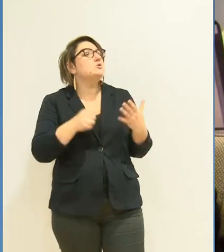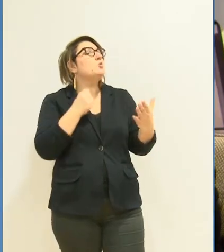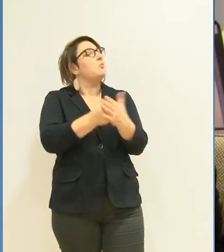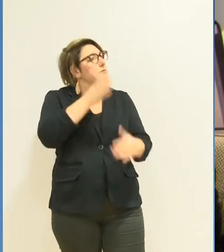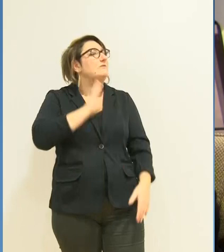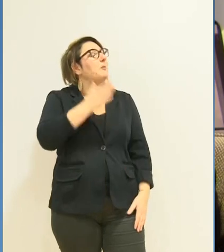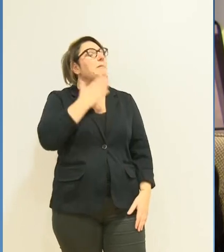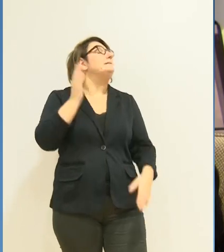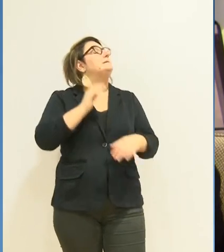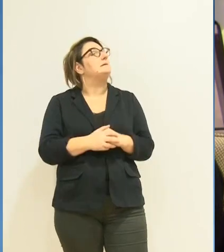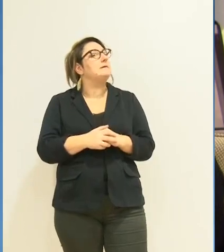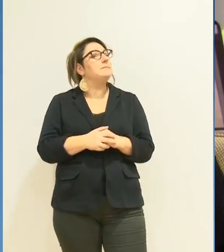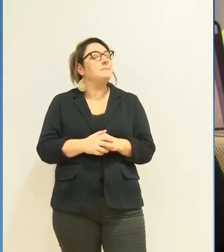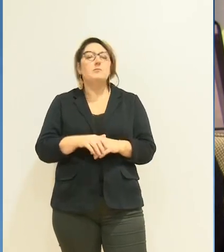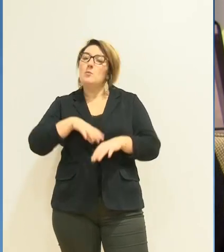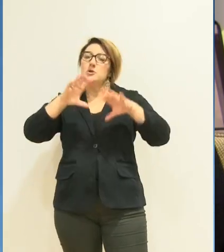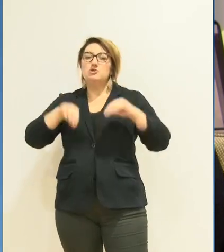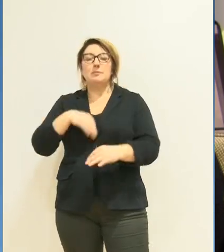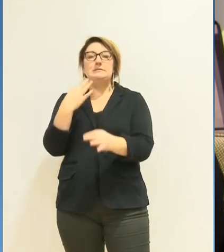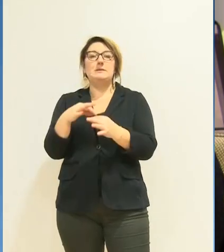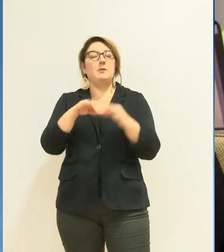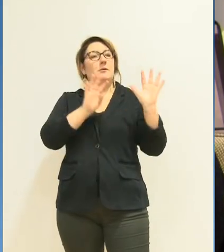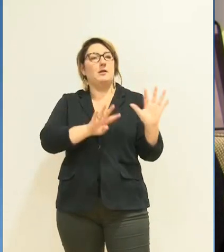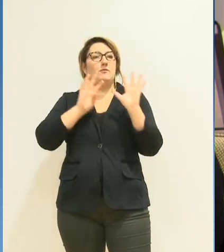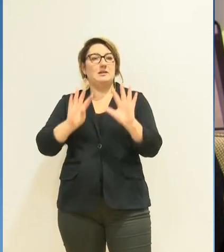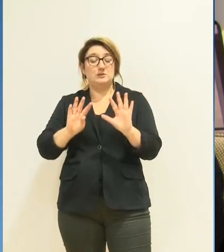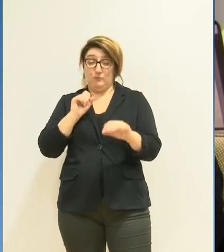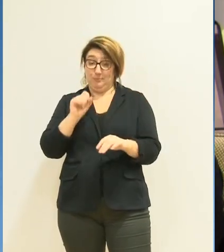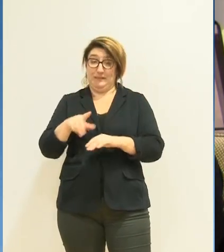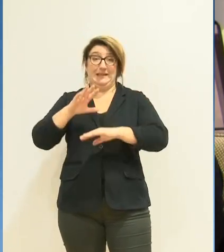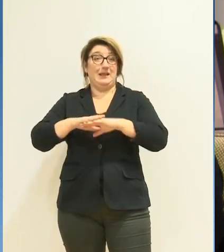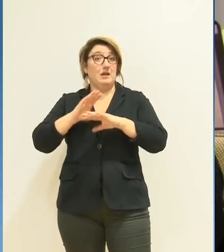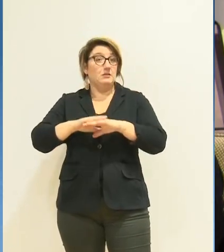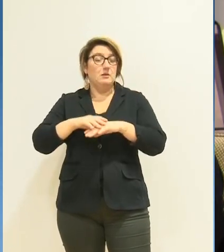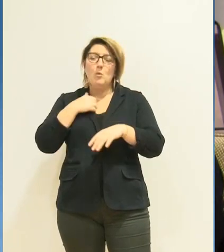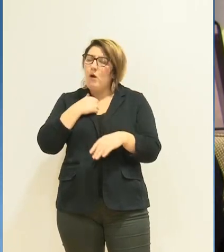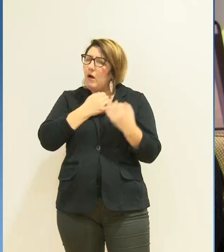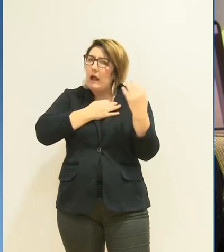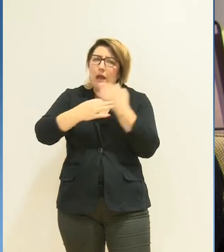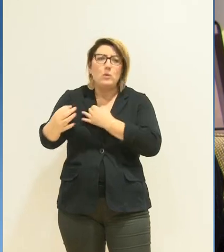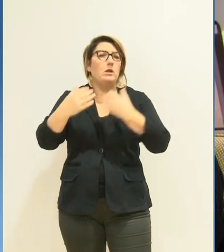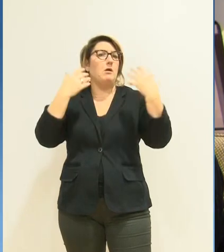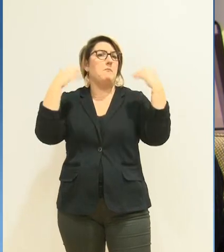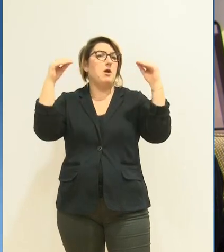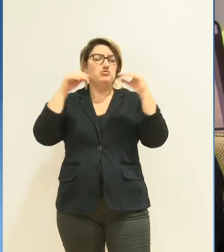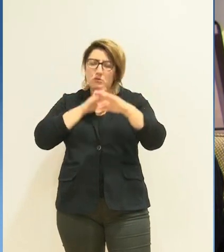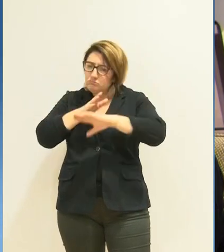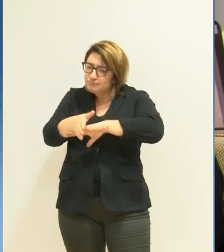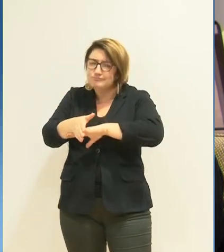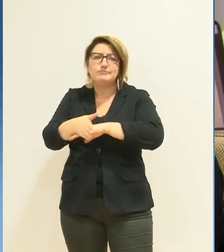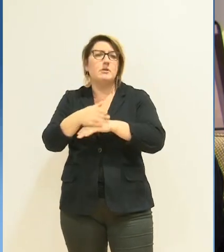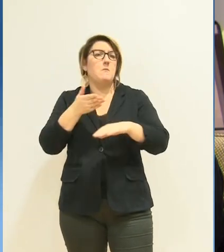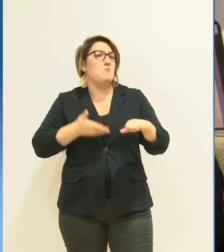que j'habite depuis septembre 99 dans ce quartier dont je fréquente assidûment le marché la